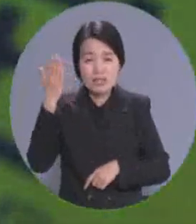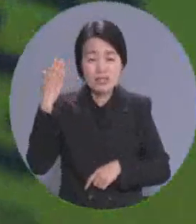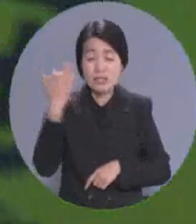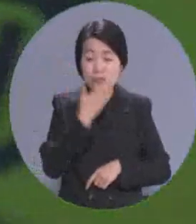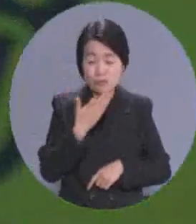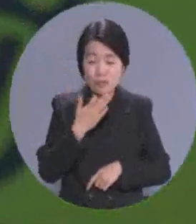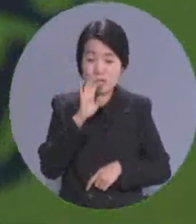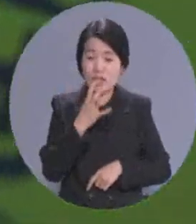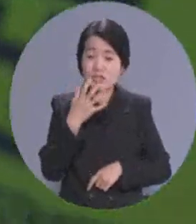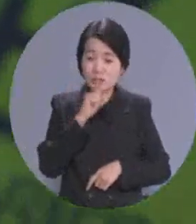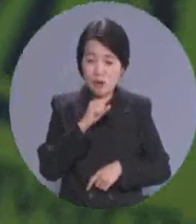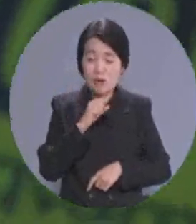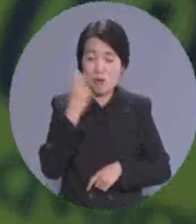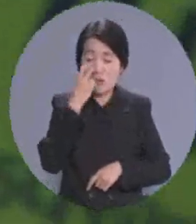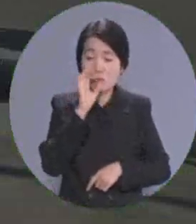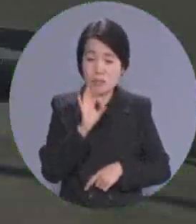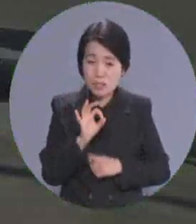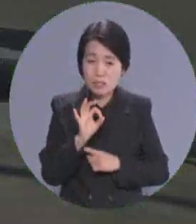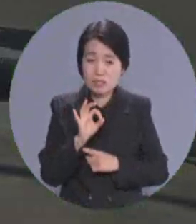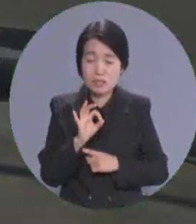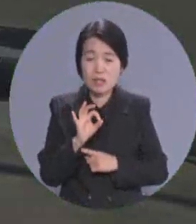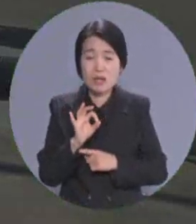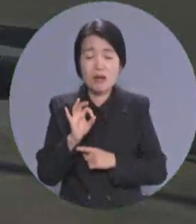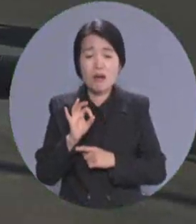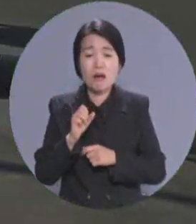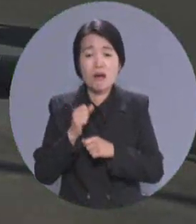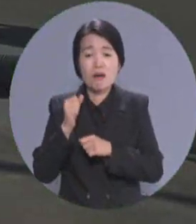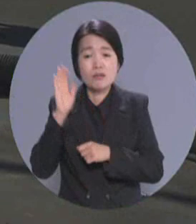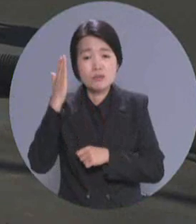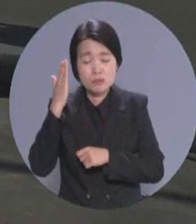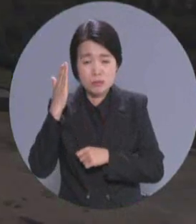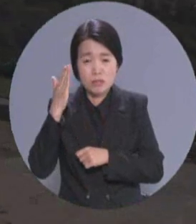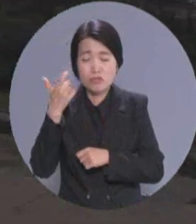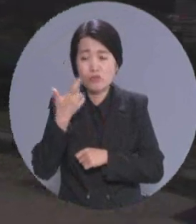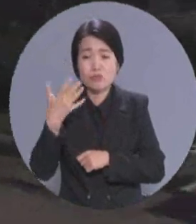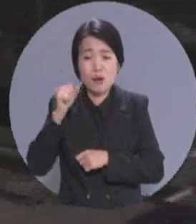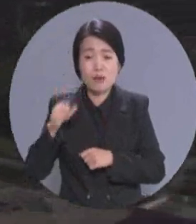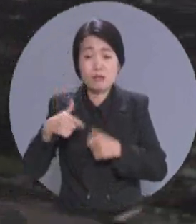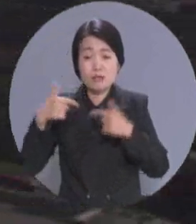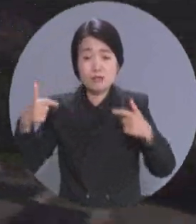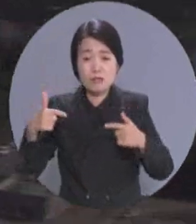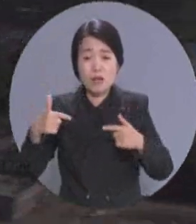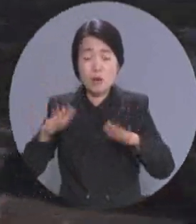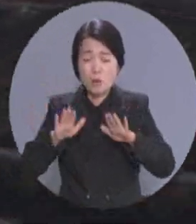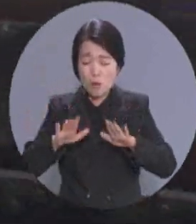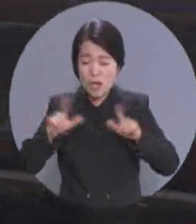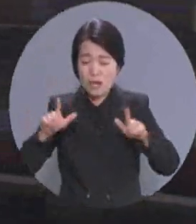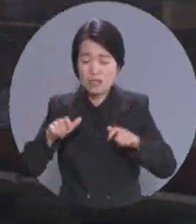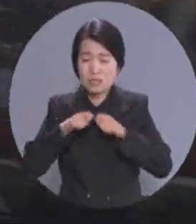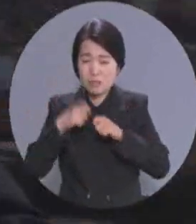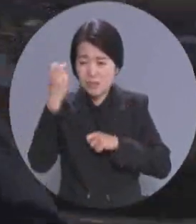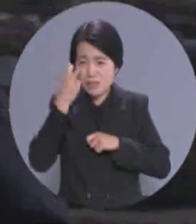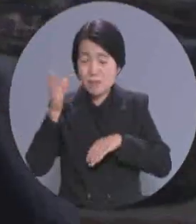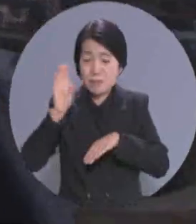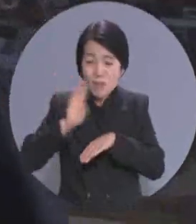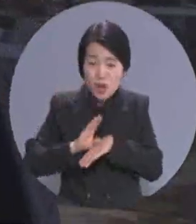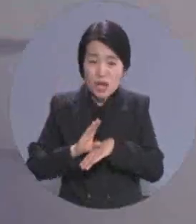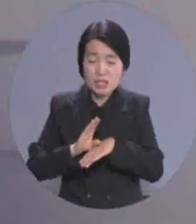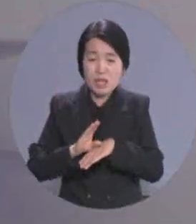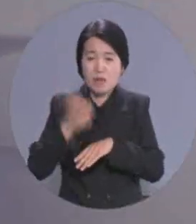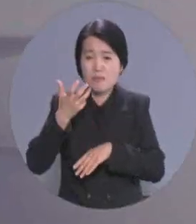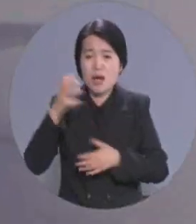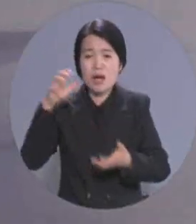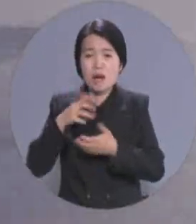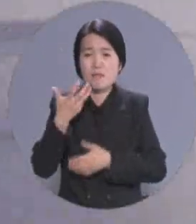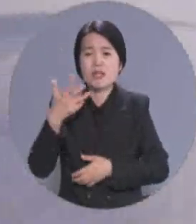2019년 40억 원이던 유지 관리비는 이듬해 60억 원 이상으로 늘었는데 올해는 정밀 안전 진단 비용까지 더해져 80억